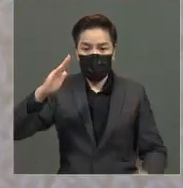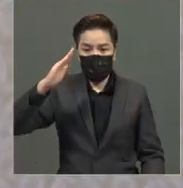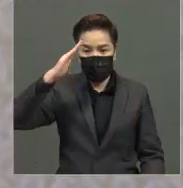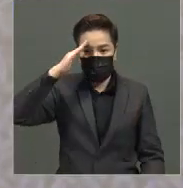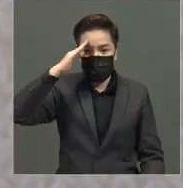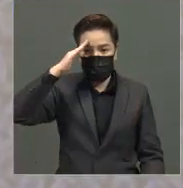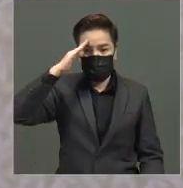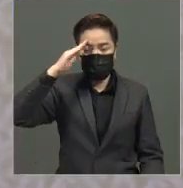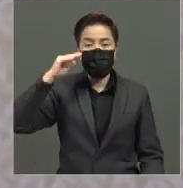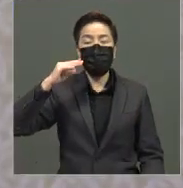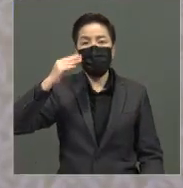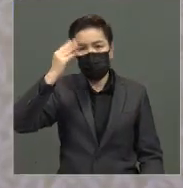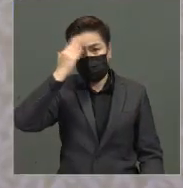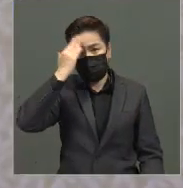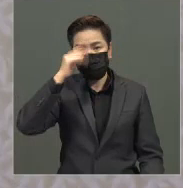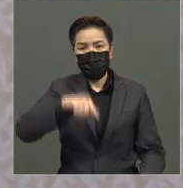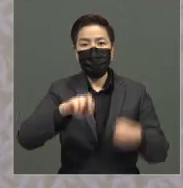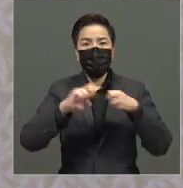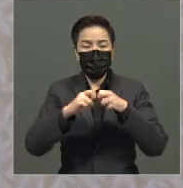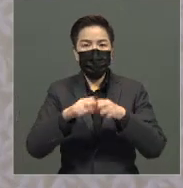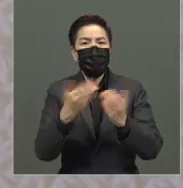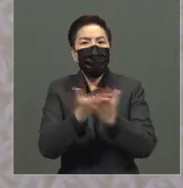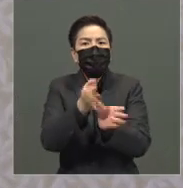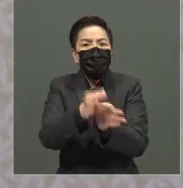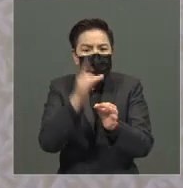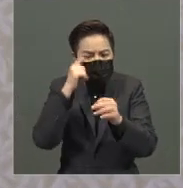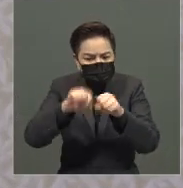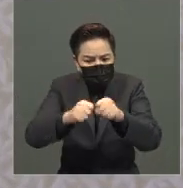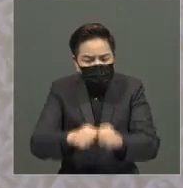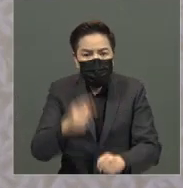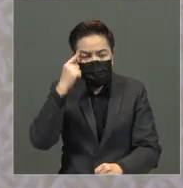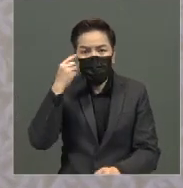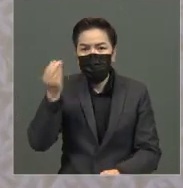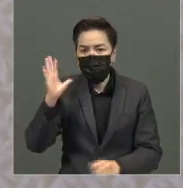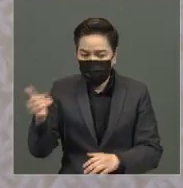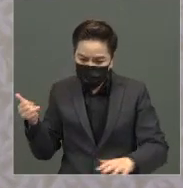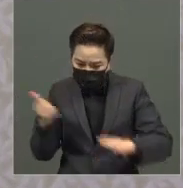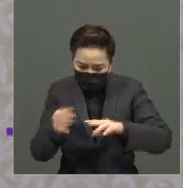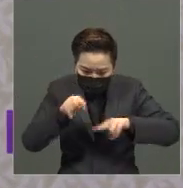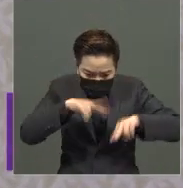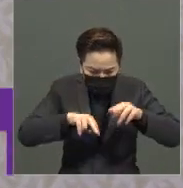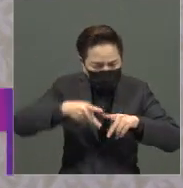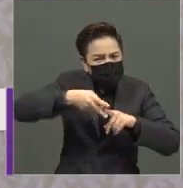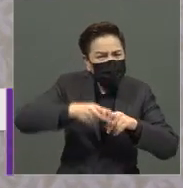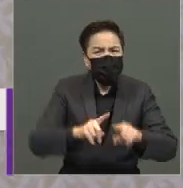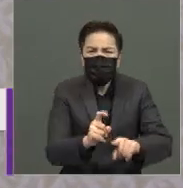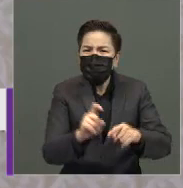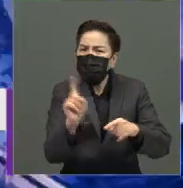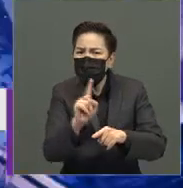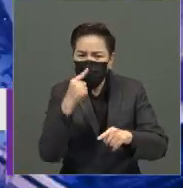ตอนนี้นะคะคุณผู้ชมก็รับทราบเรื่องดังกล่าวแล้วนะคะมีการสังการให้หน่วยงานที่เกี่ยวข้องเข้าไปตรวจสอบเพื่อแก้ไขปัญหา